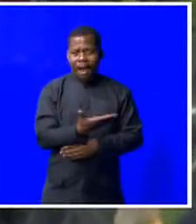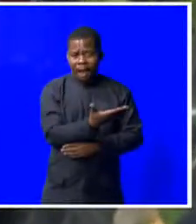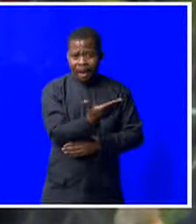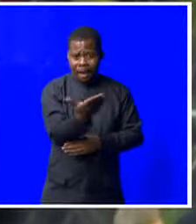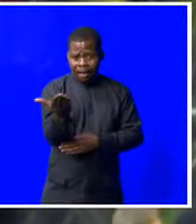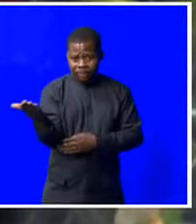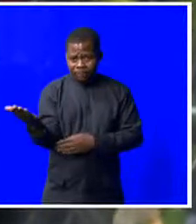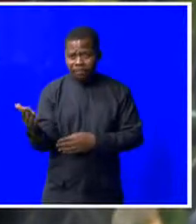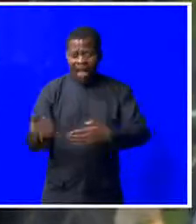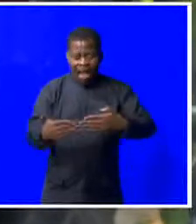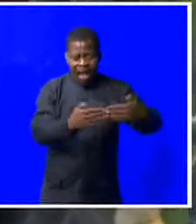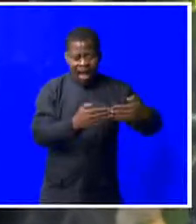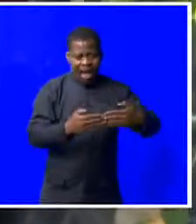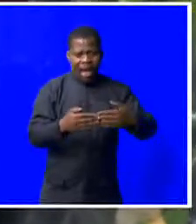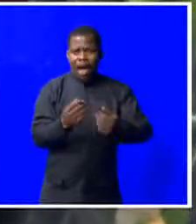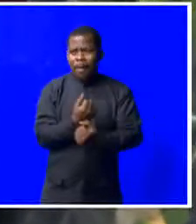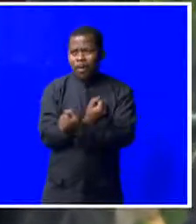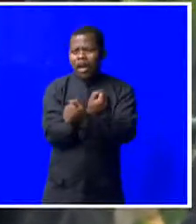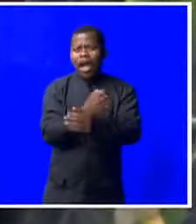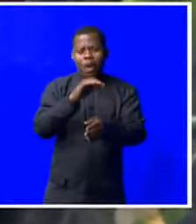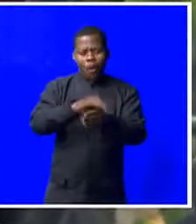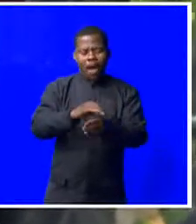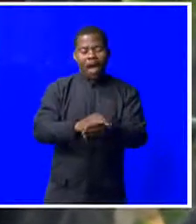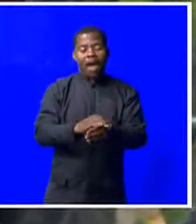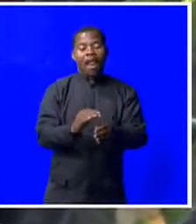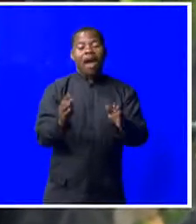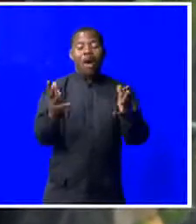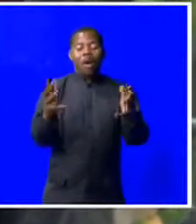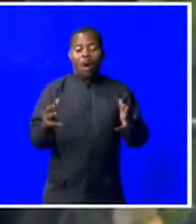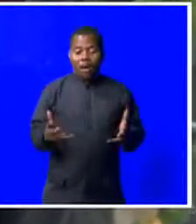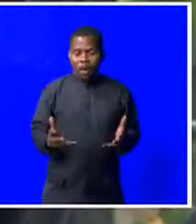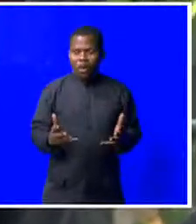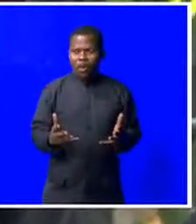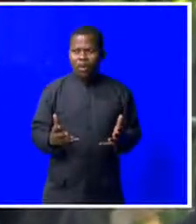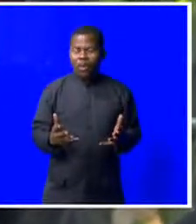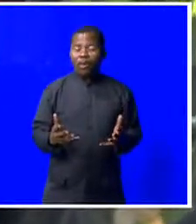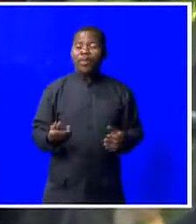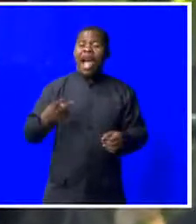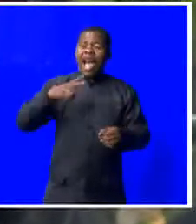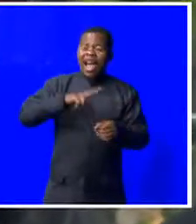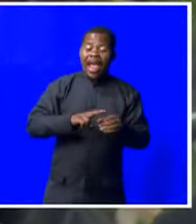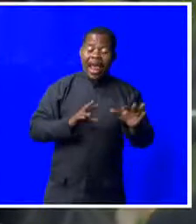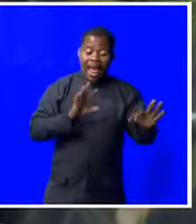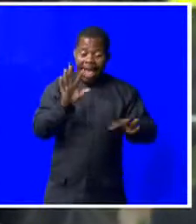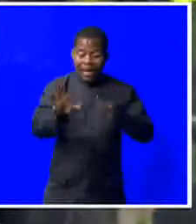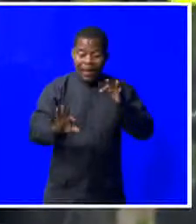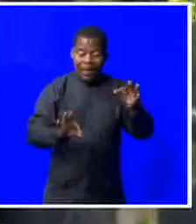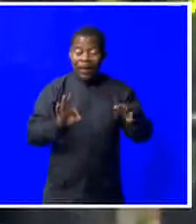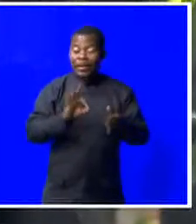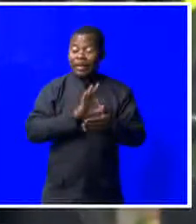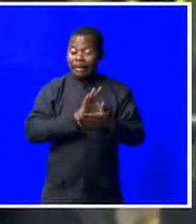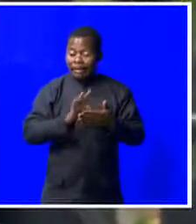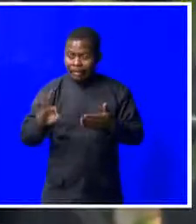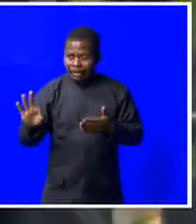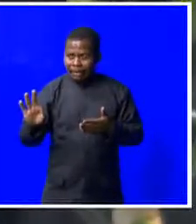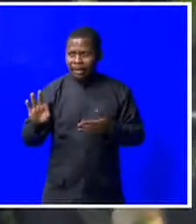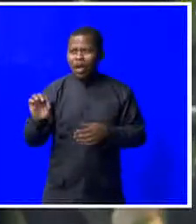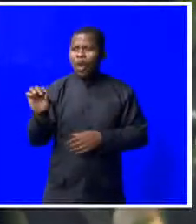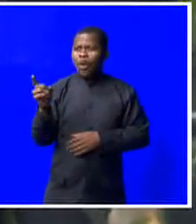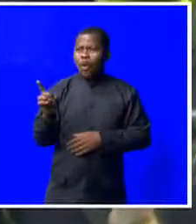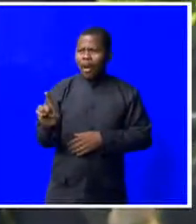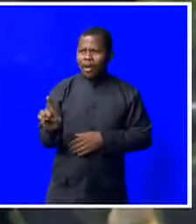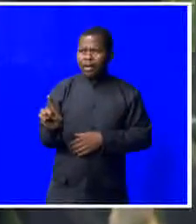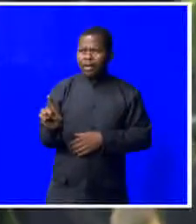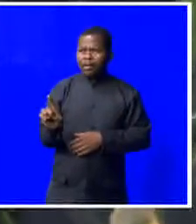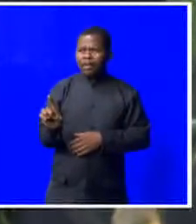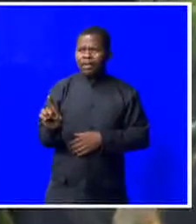angakushosha kanjani lokho umlangeni aphindze asi unpackele lokuthi ingabe vele loyo